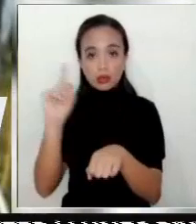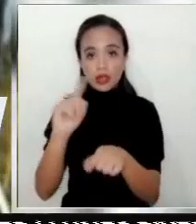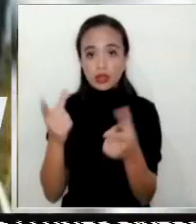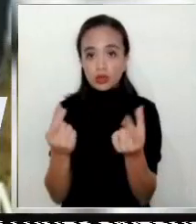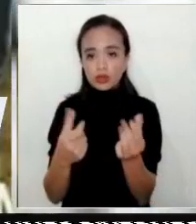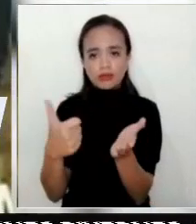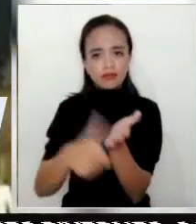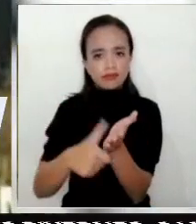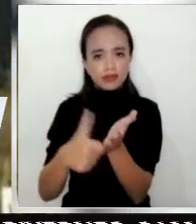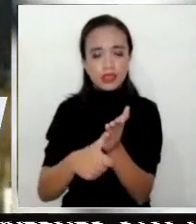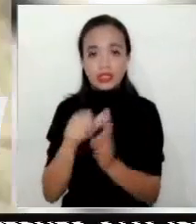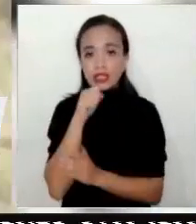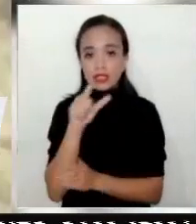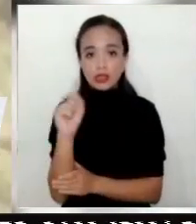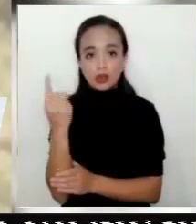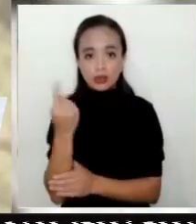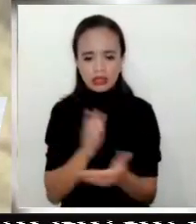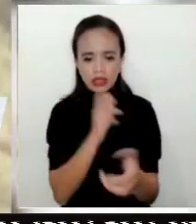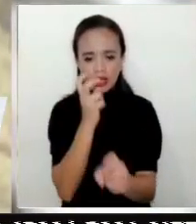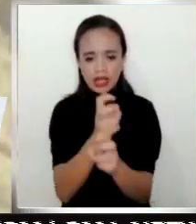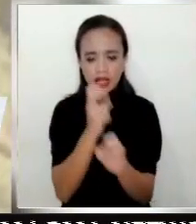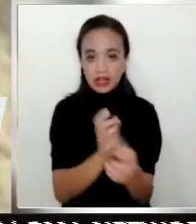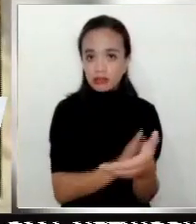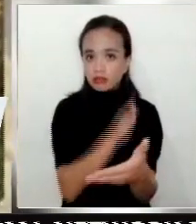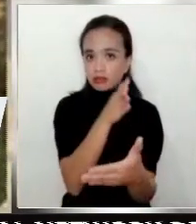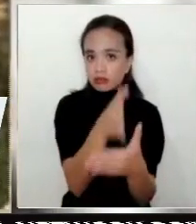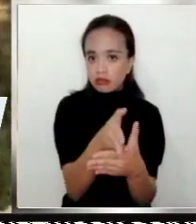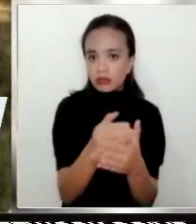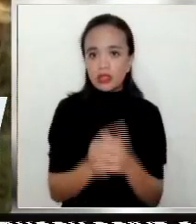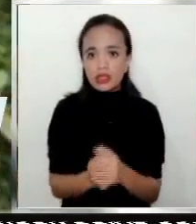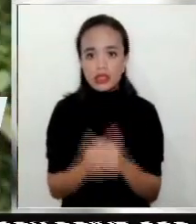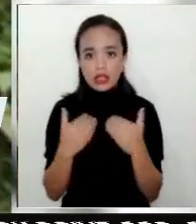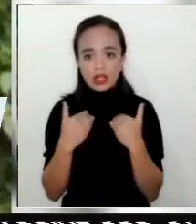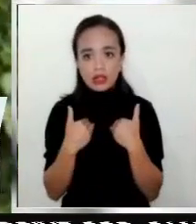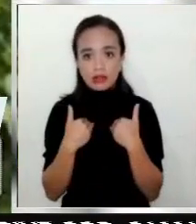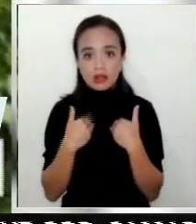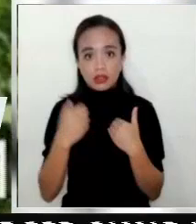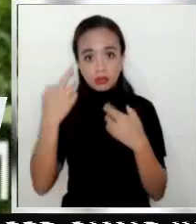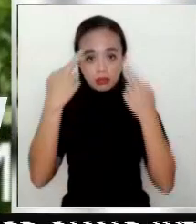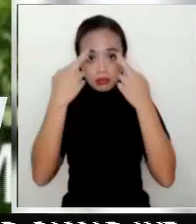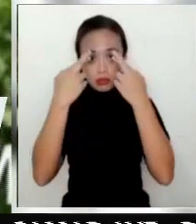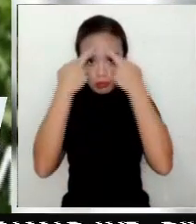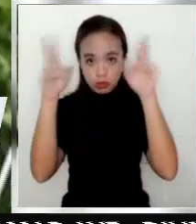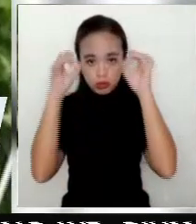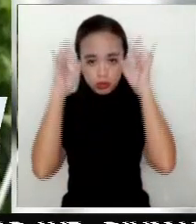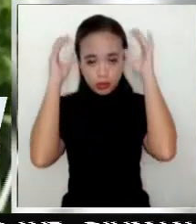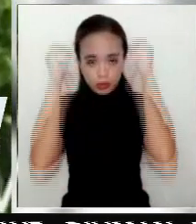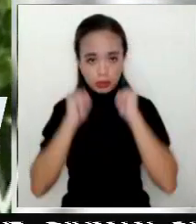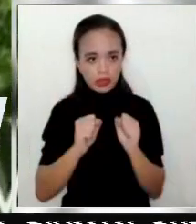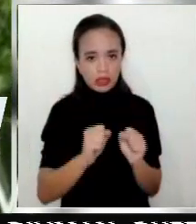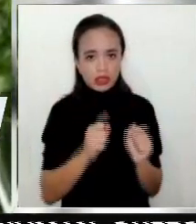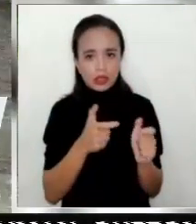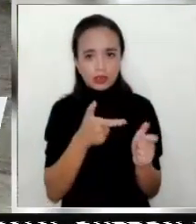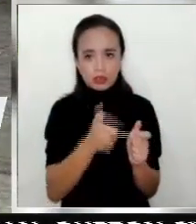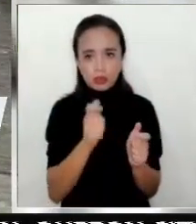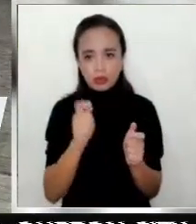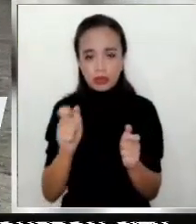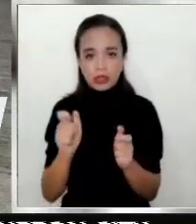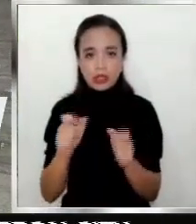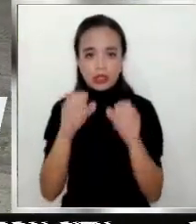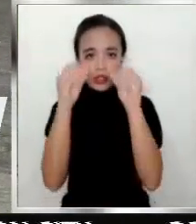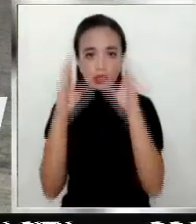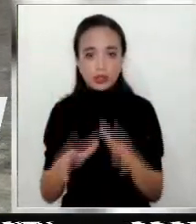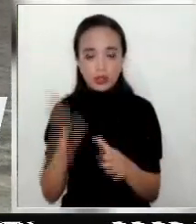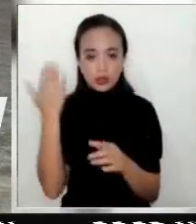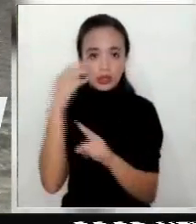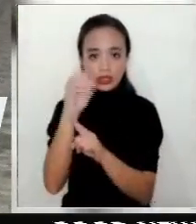mahirap puntahan ng Naguma, pinaputokan ng mga rebelde ang mga gurong magdadala ng election paraphernalia noong October 30. Umatras